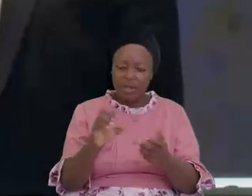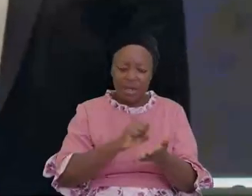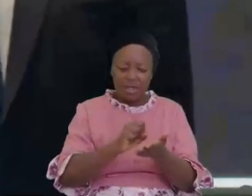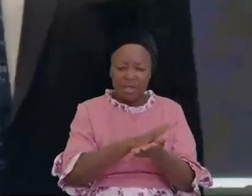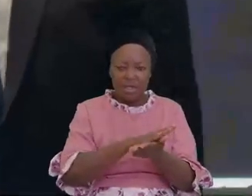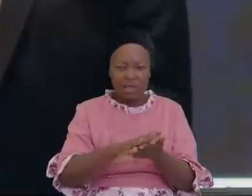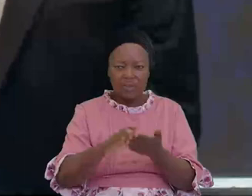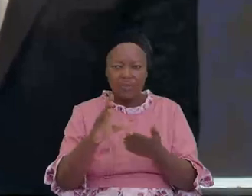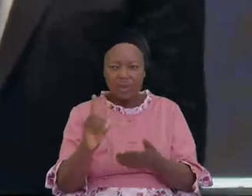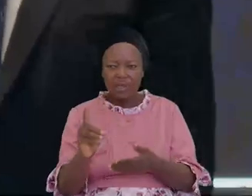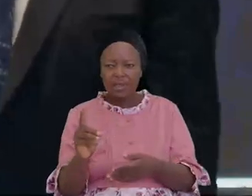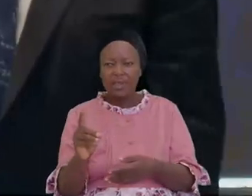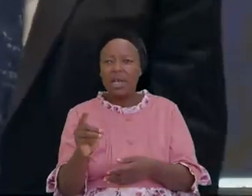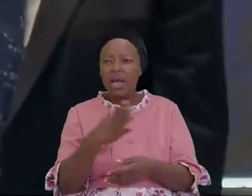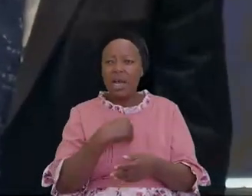sanctifié.